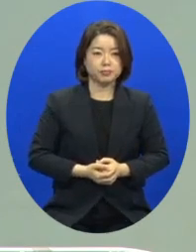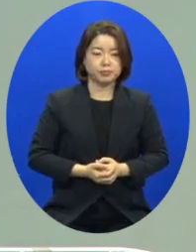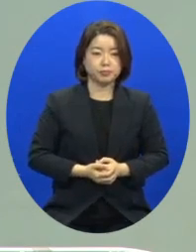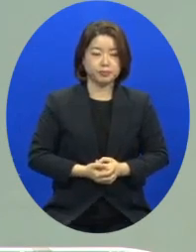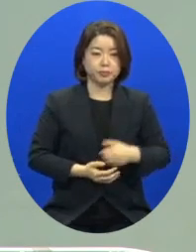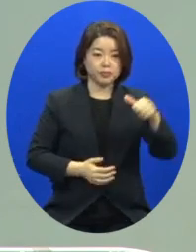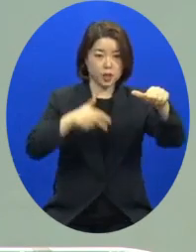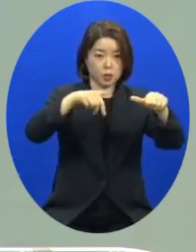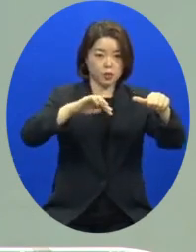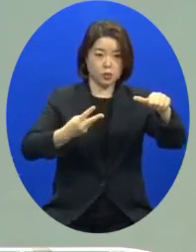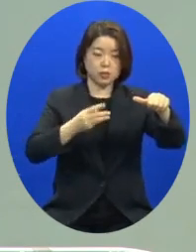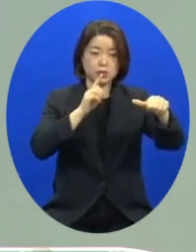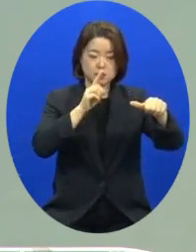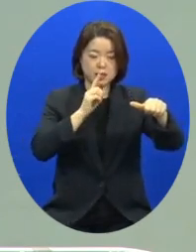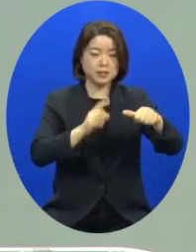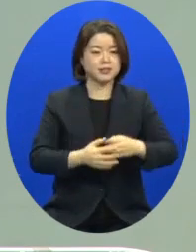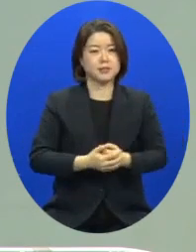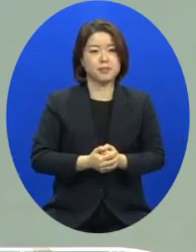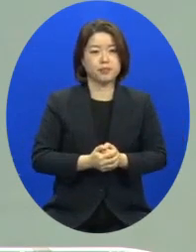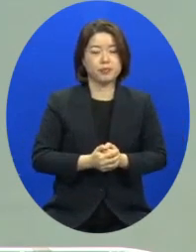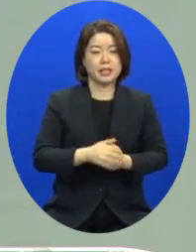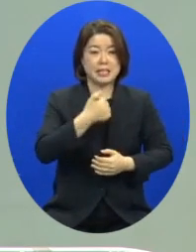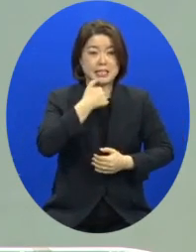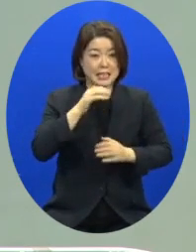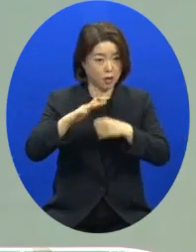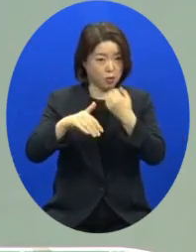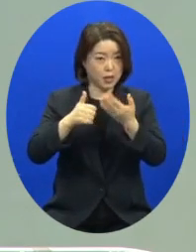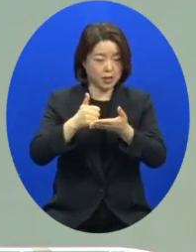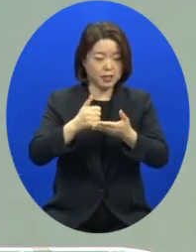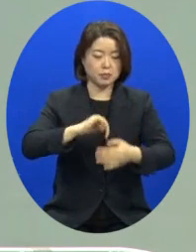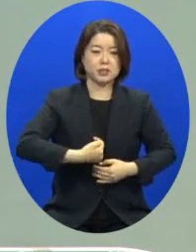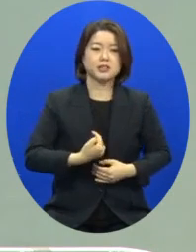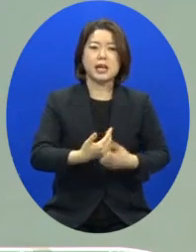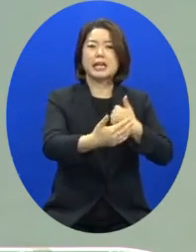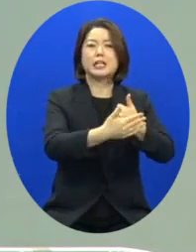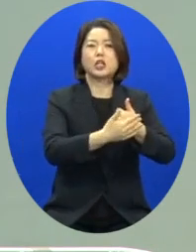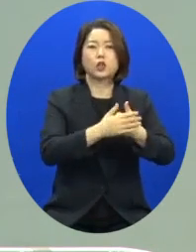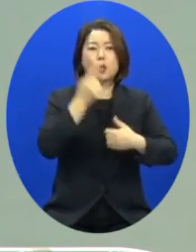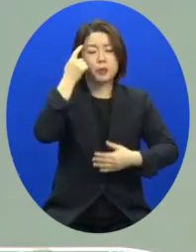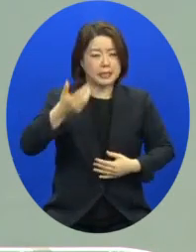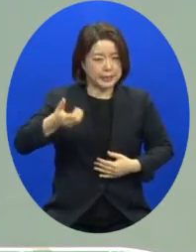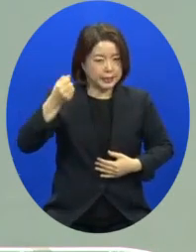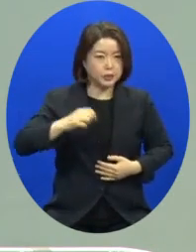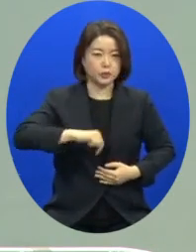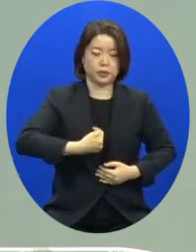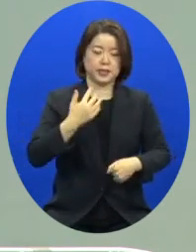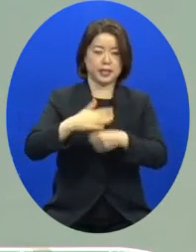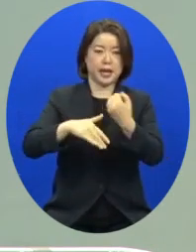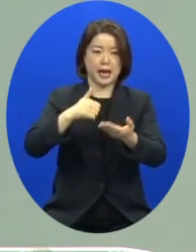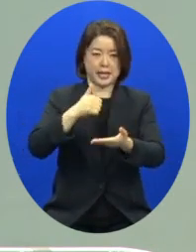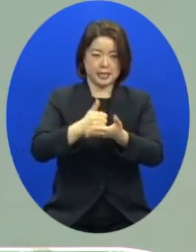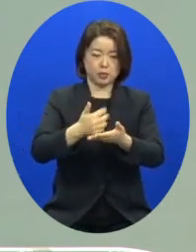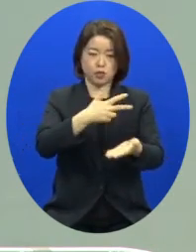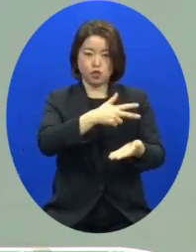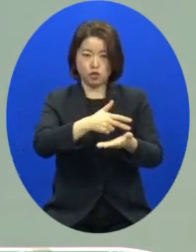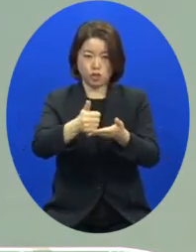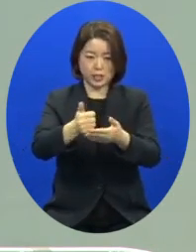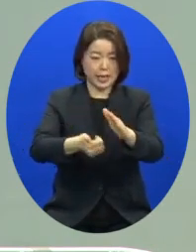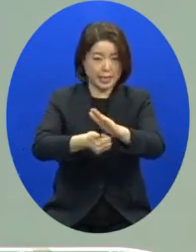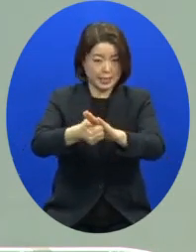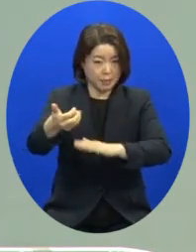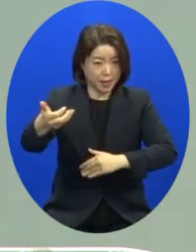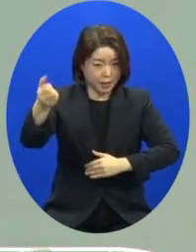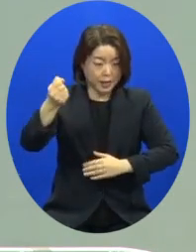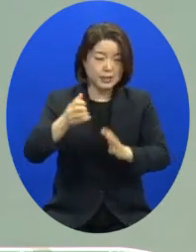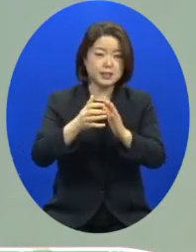사람입니다. 5절 말씀에 이렇게 말씀했습니다. 야곱의 하나님을 자기의 도움으로 삼고 자기의 하나님이신 주님께